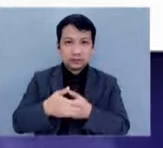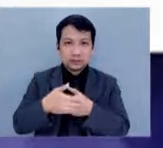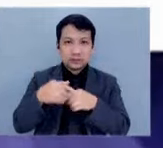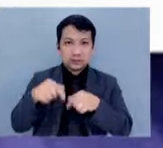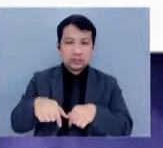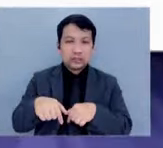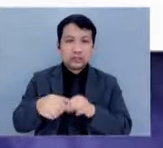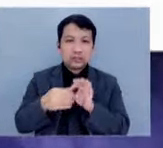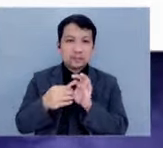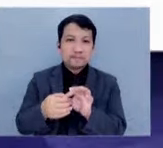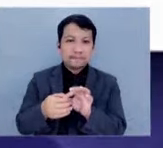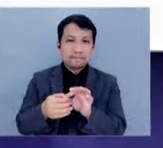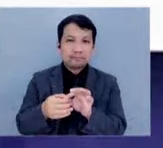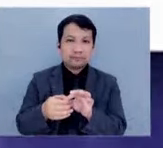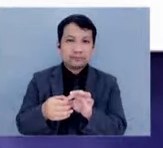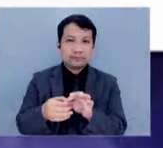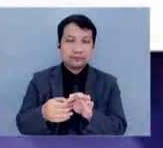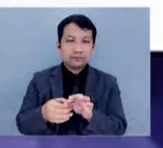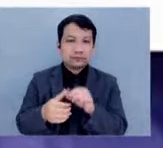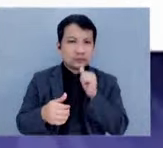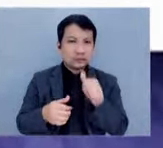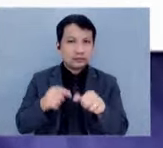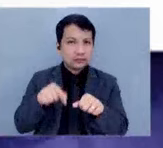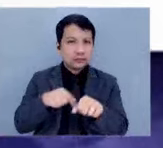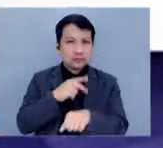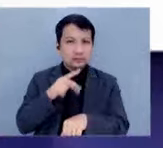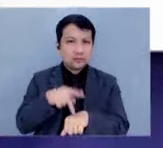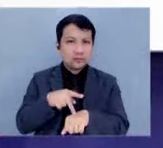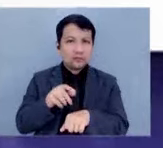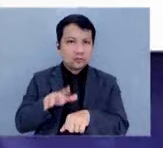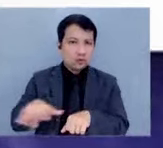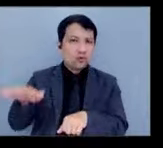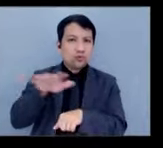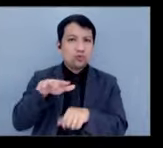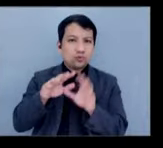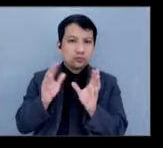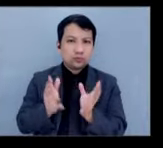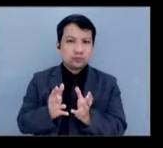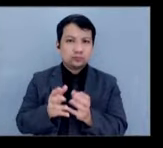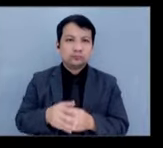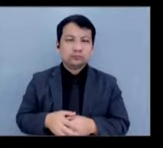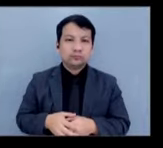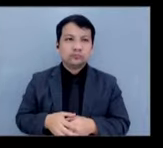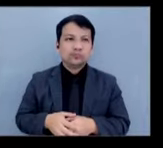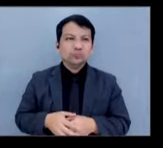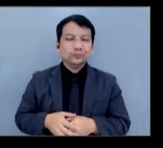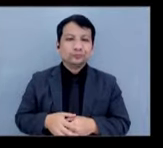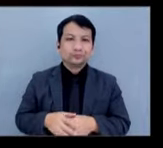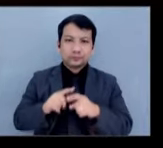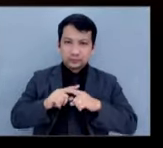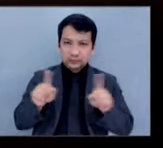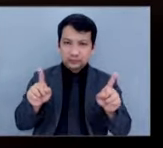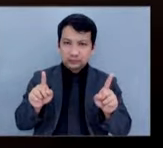darkness o kadiliman hindi lang sa Pilipinas kundi sa buong mundo. Pero agad yang pinabulaanan ng